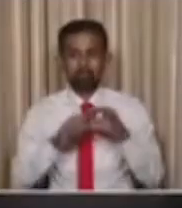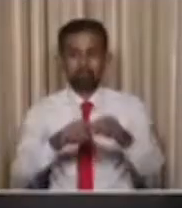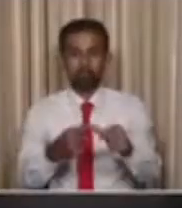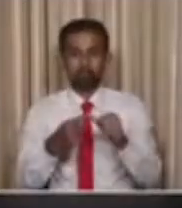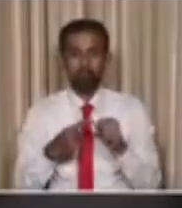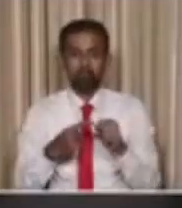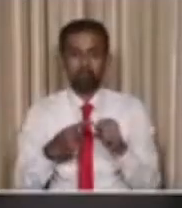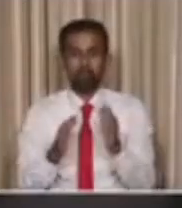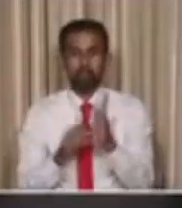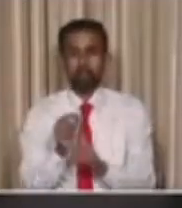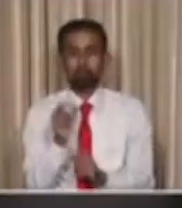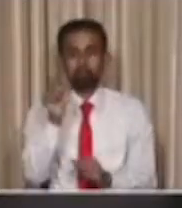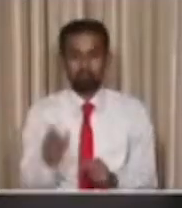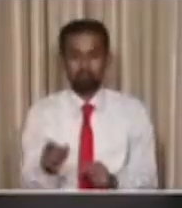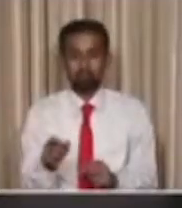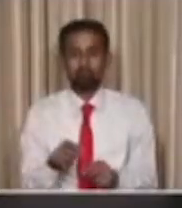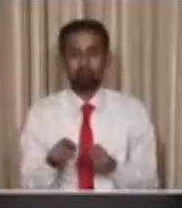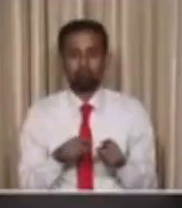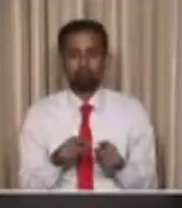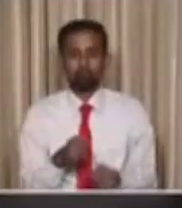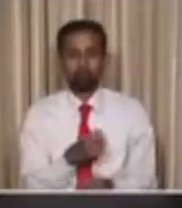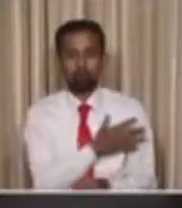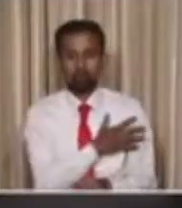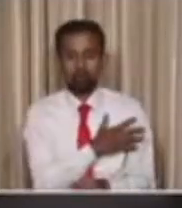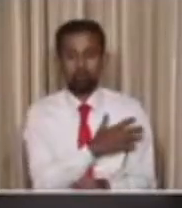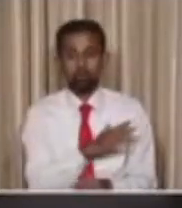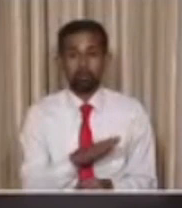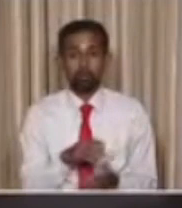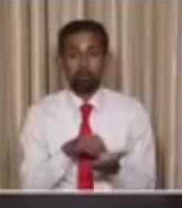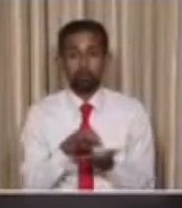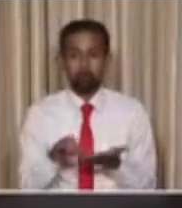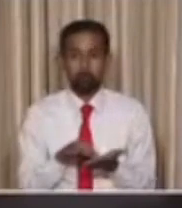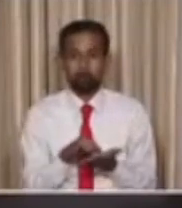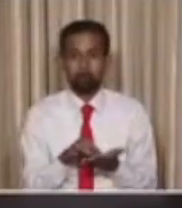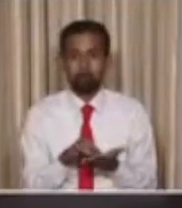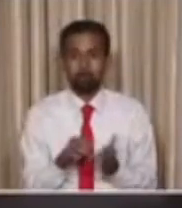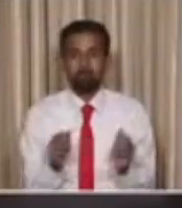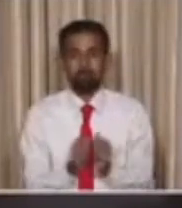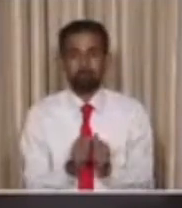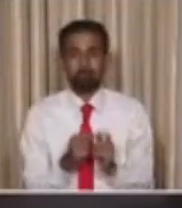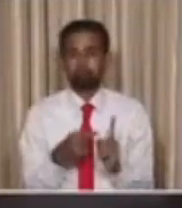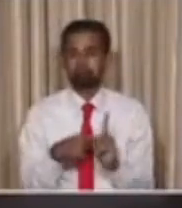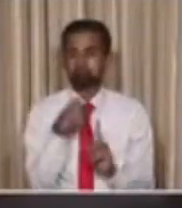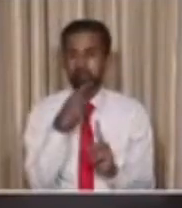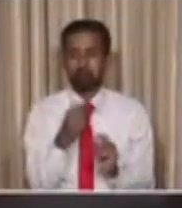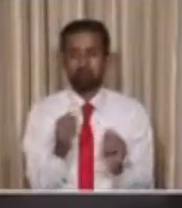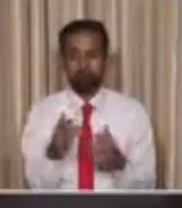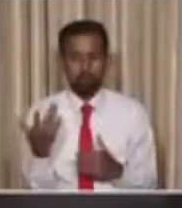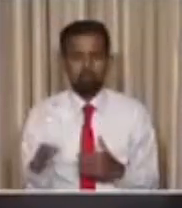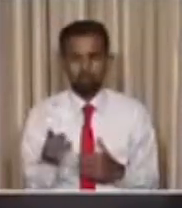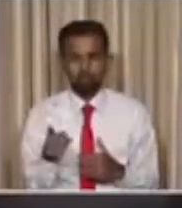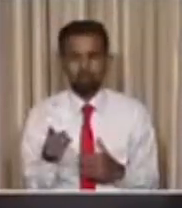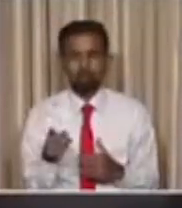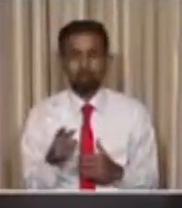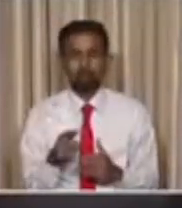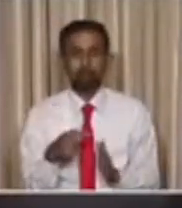උත්තරේදන්න ඇමතිවරය. ඒම කරලා ගෝටාවේ රාජපස්සගේ පොහොර ප්‍රතිපත්තිය වැඩිදිවුණු කරන්න තුමා කටයුතු කළා. ඒම